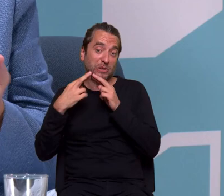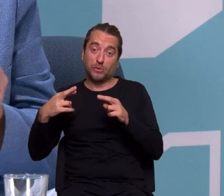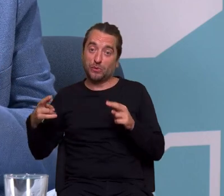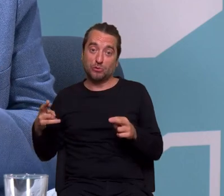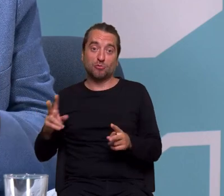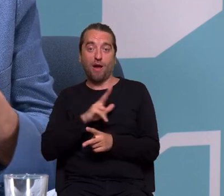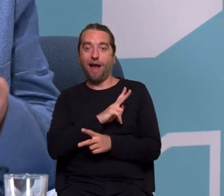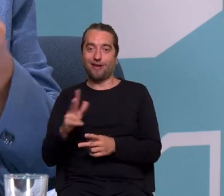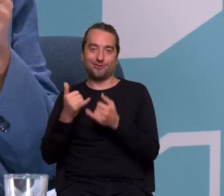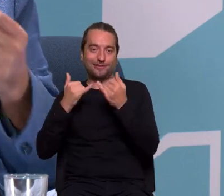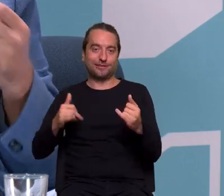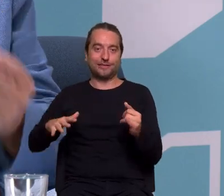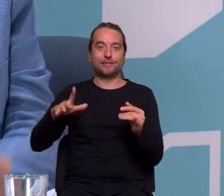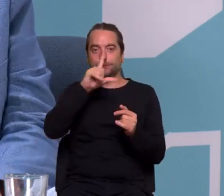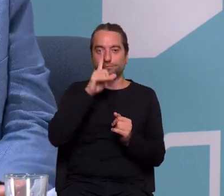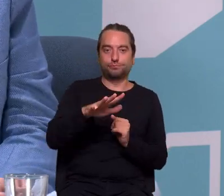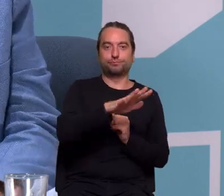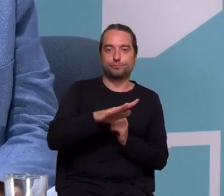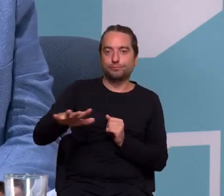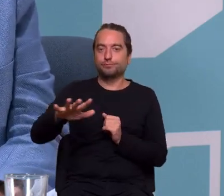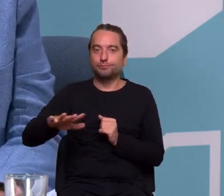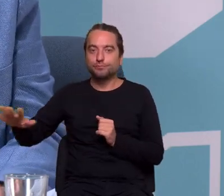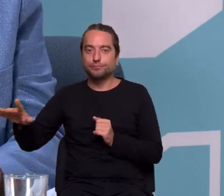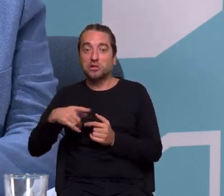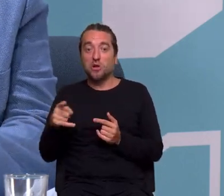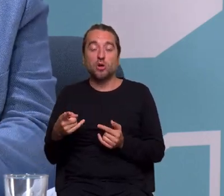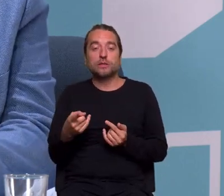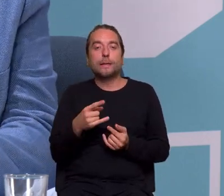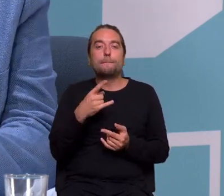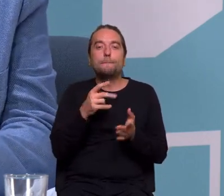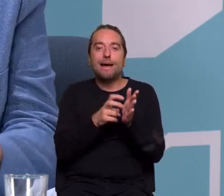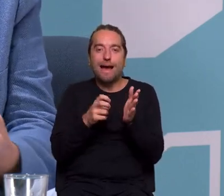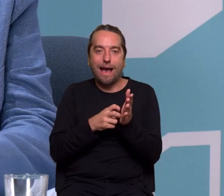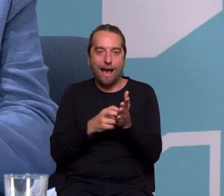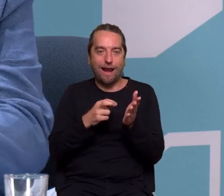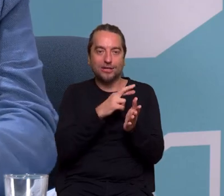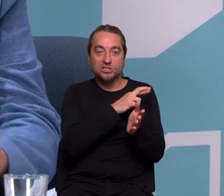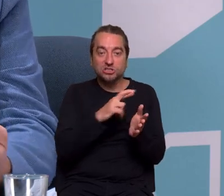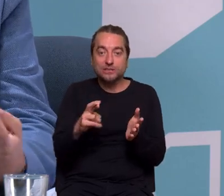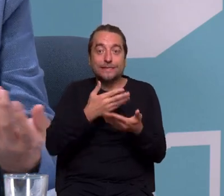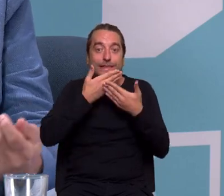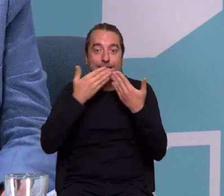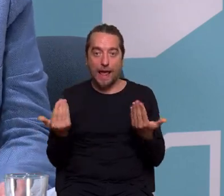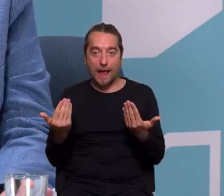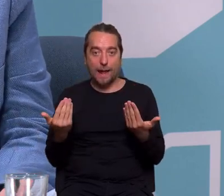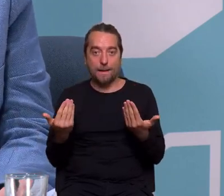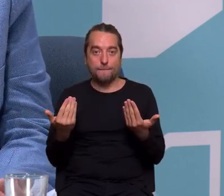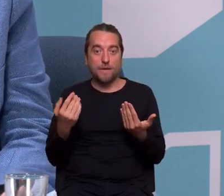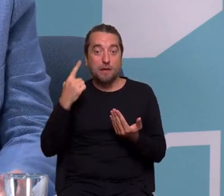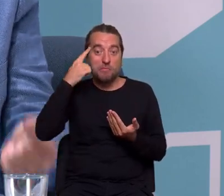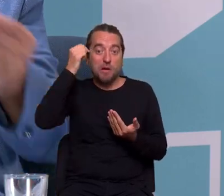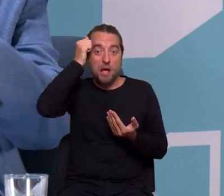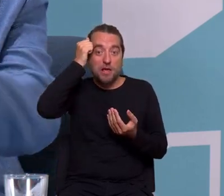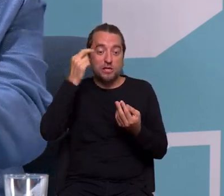różnych społeczności i oni cierpią na dramatyczny niedobór rzeczy. To znaczy nie mają żadnych rzeczy, materialnych nośników